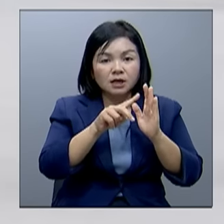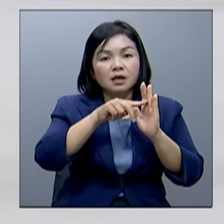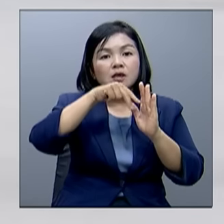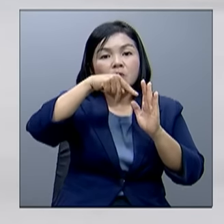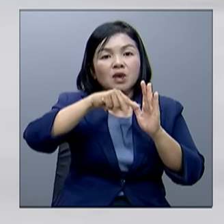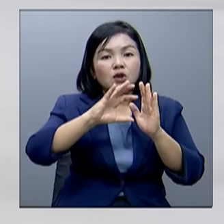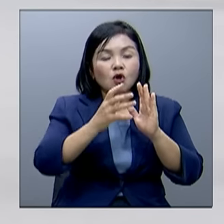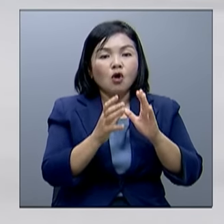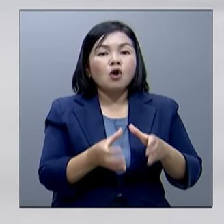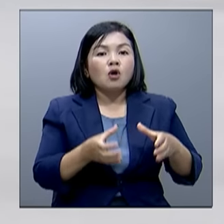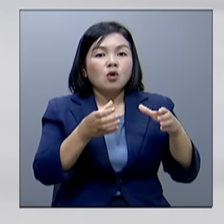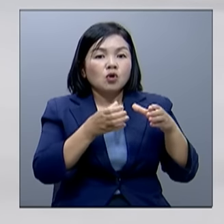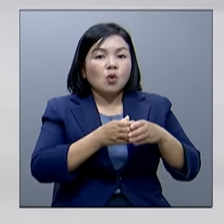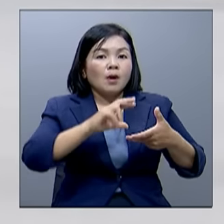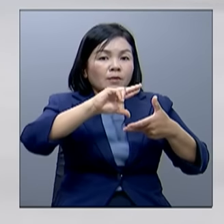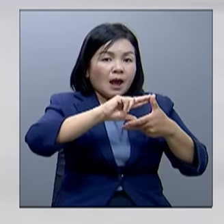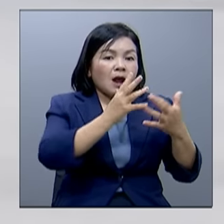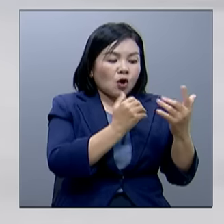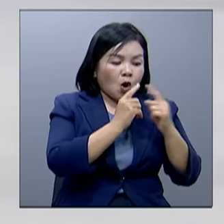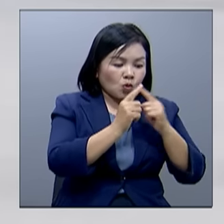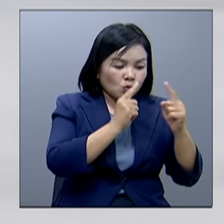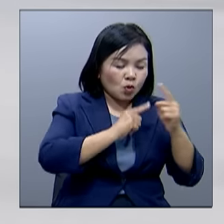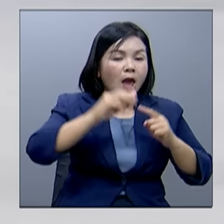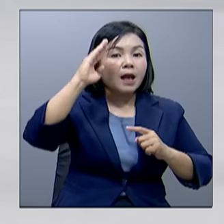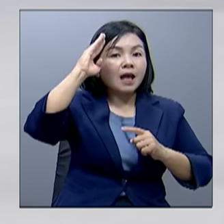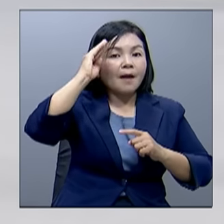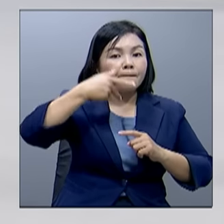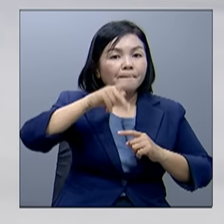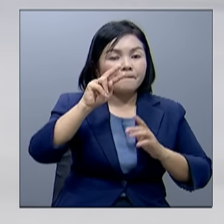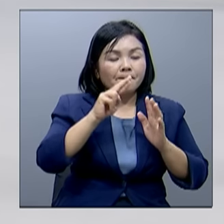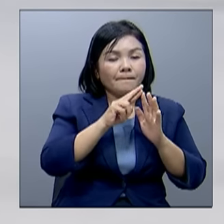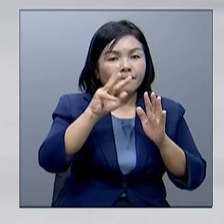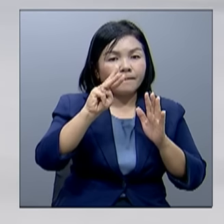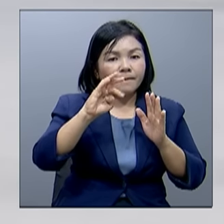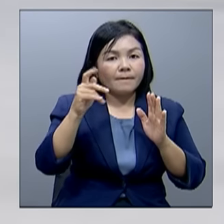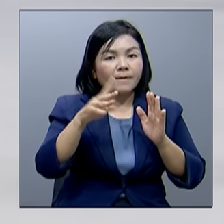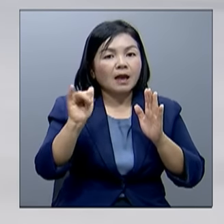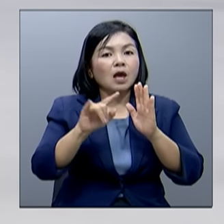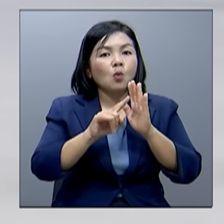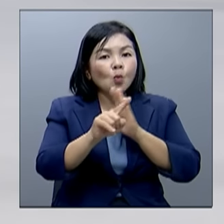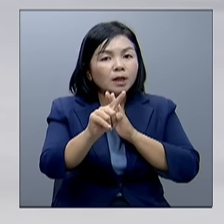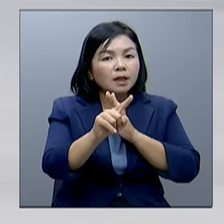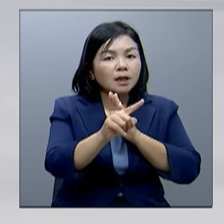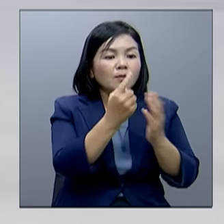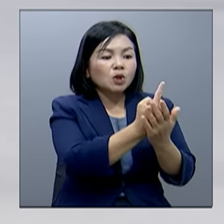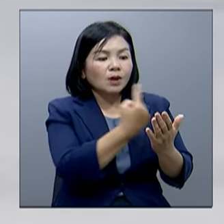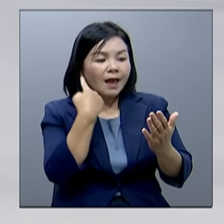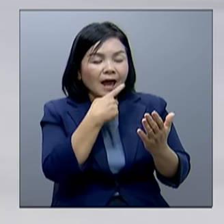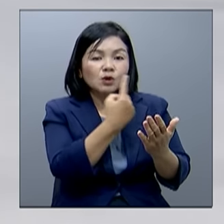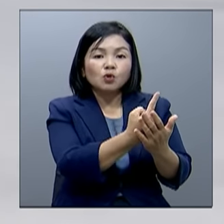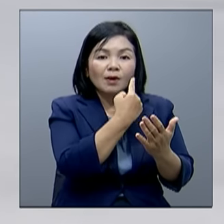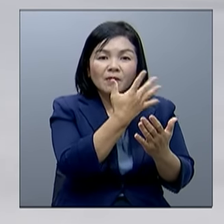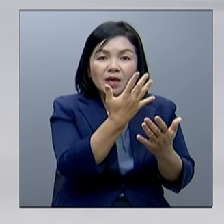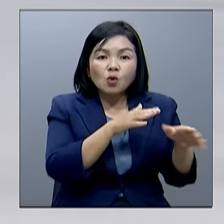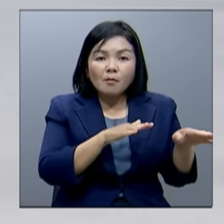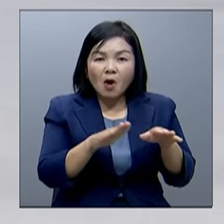ว่าจะขอหารือกับหัวหน้าพรรคพลเอกประวิตรวงษ์สุวรรณก่อนนะคะว่าจะส่งหรือไม่ส่งนะคะหากไม่มีความพร้อม